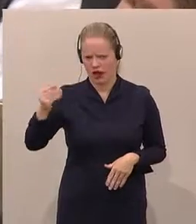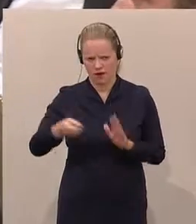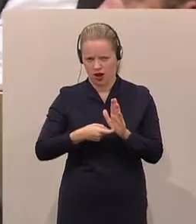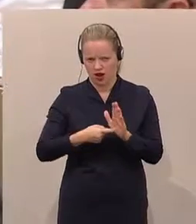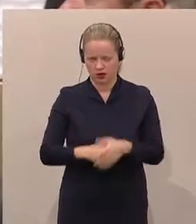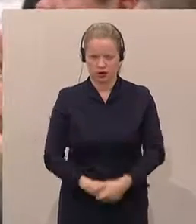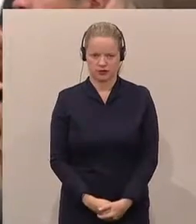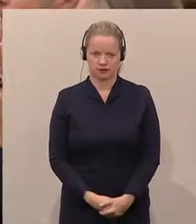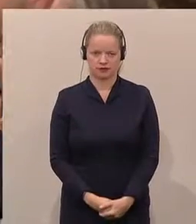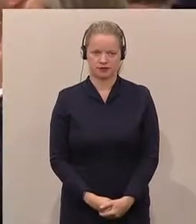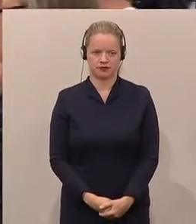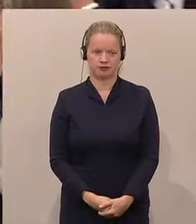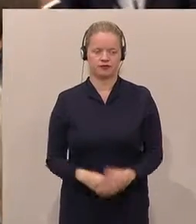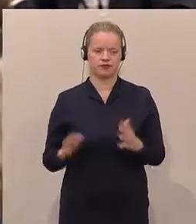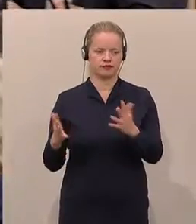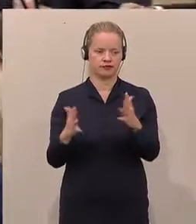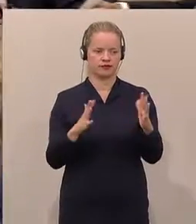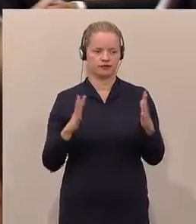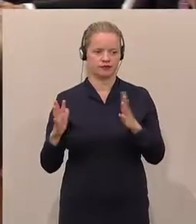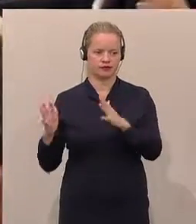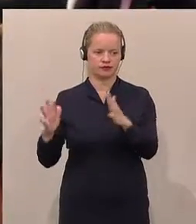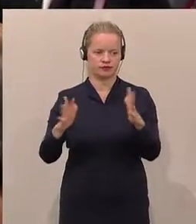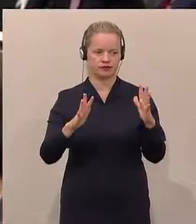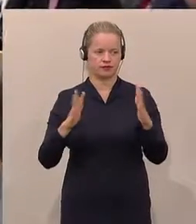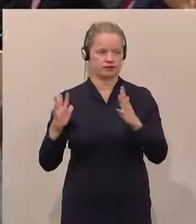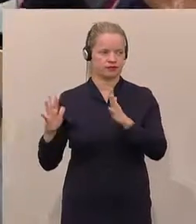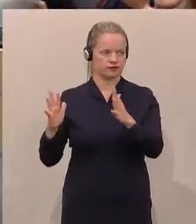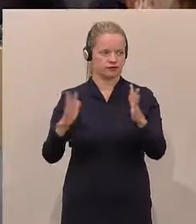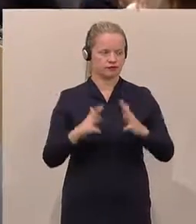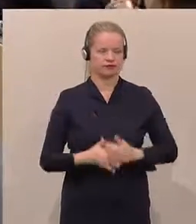So Robert Luger von den Freiheitlichen.